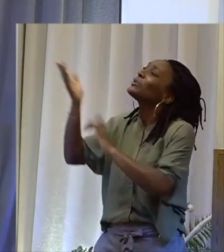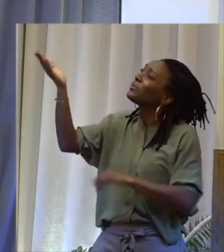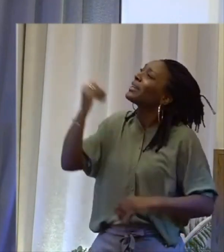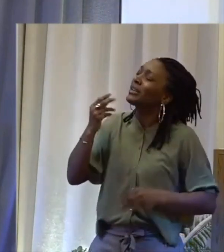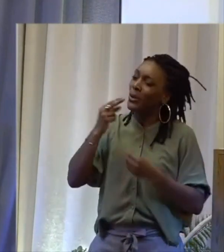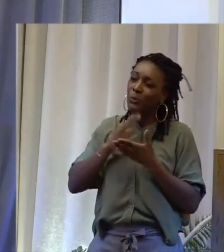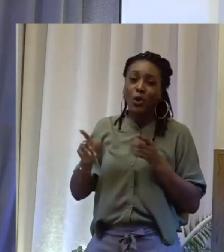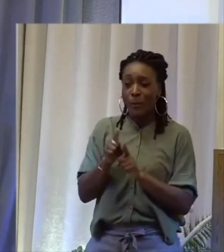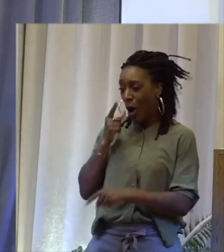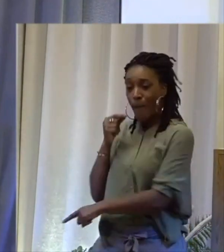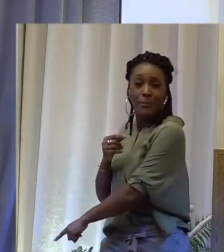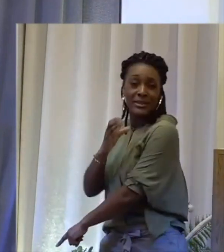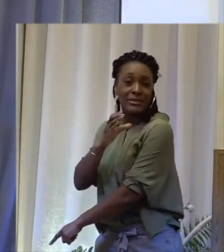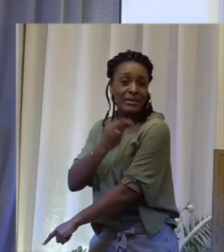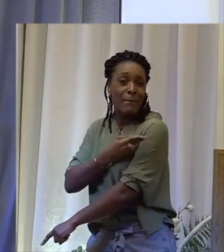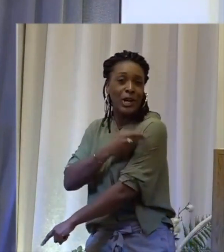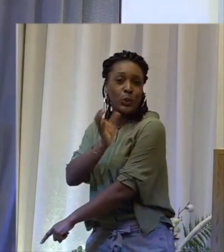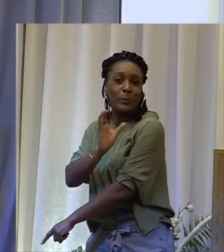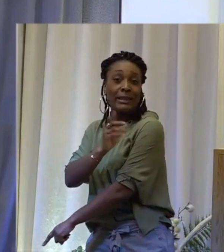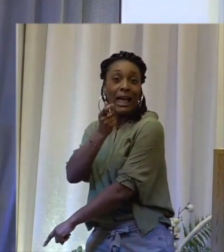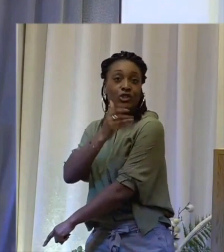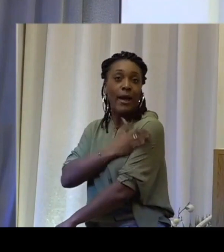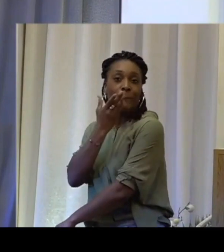vu avec l'homme cupide,